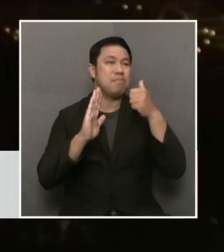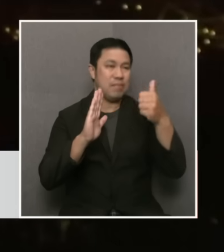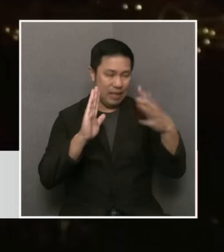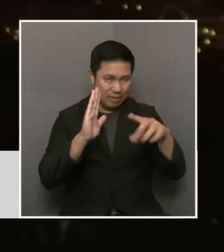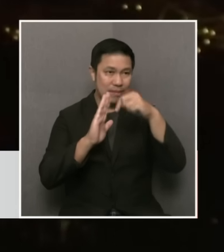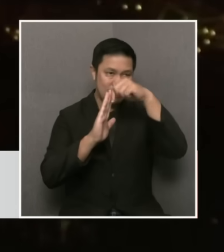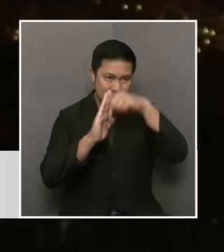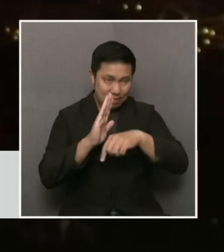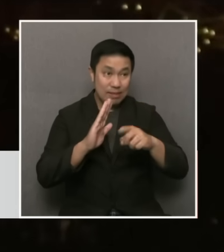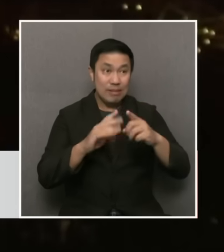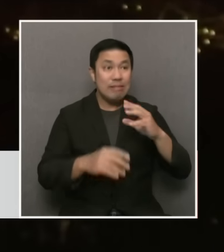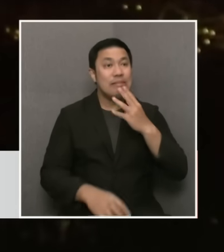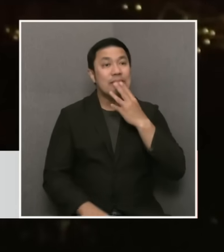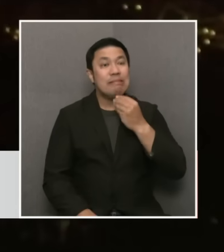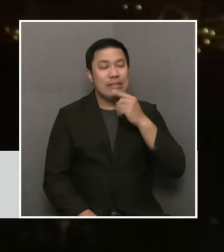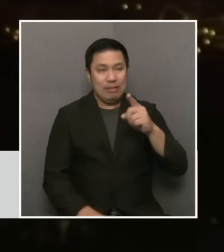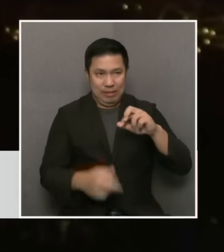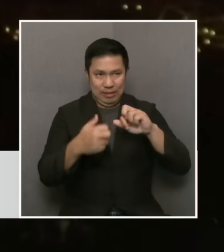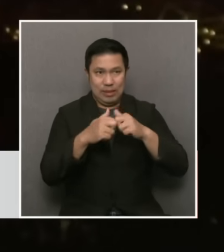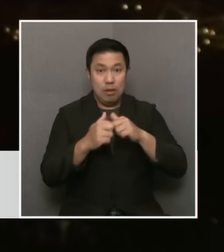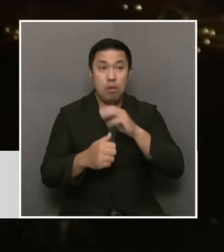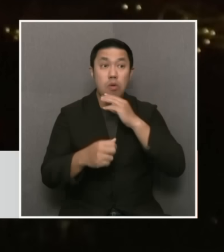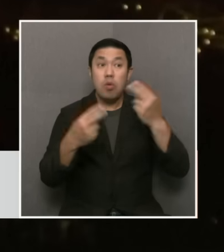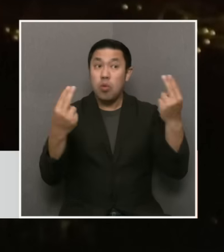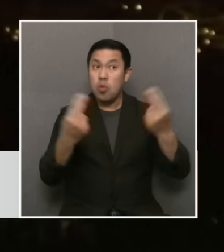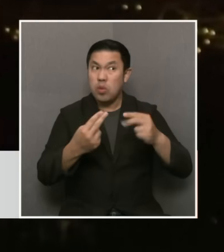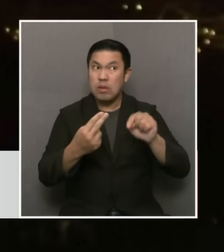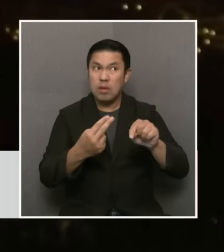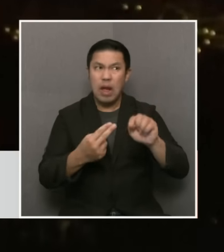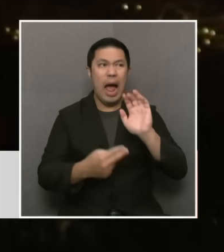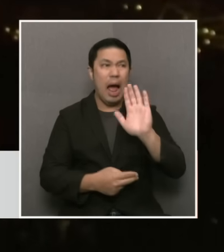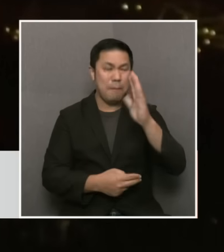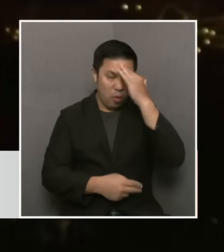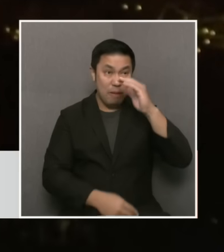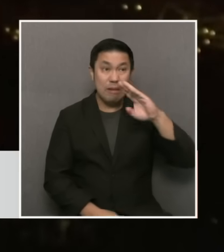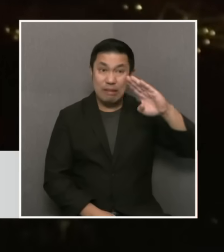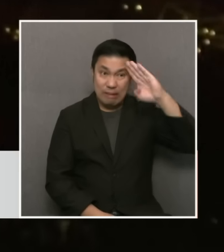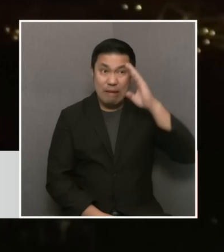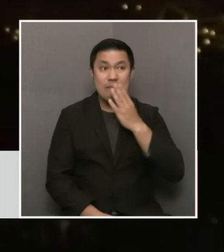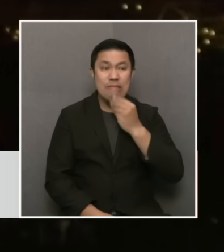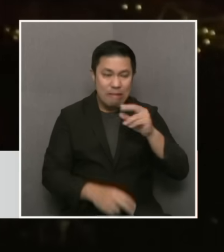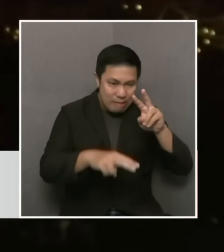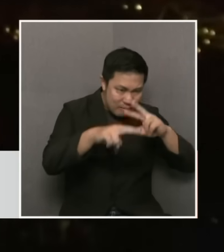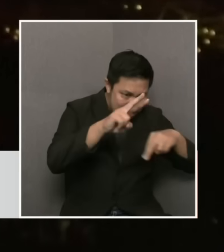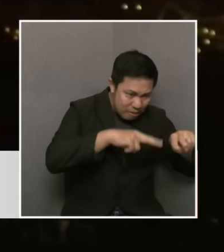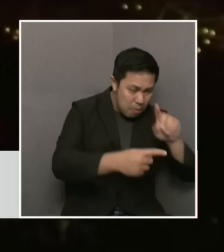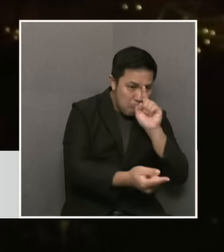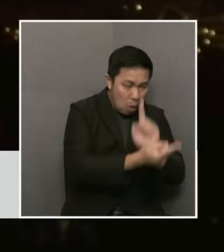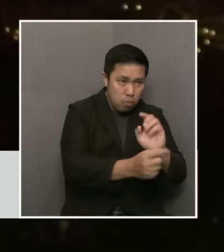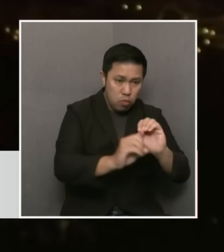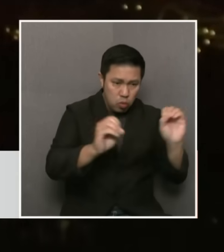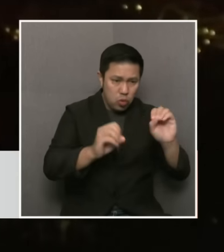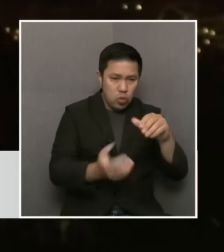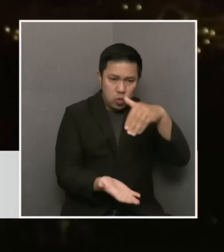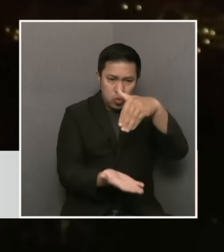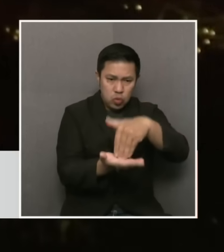อิสราเอลจะถูกกดดันหนักยิ่งขึ้นให้หยุดยิงในกาซาหลังทหารอิสราเอลตรวจค้นไม่พบศูนย์บัญชาการ